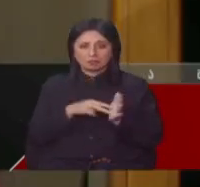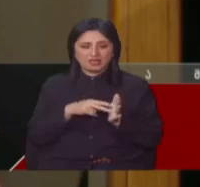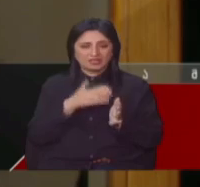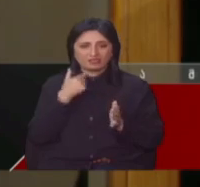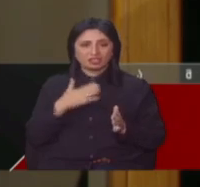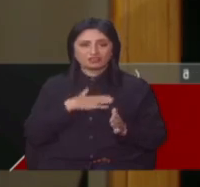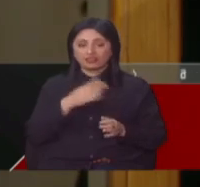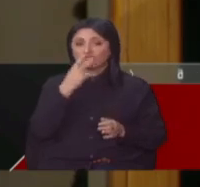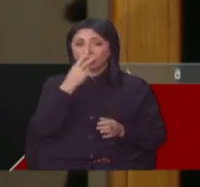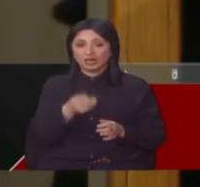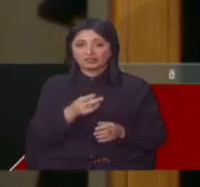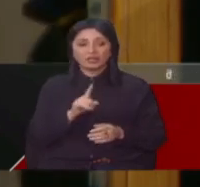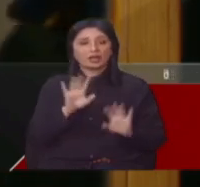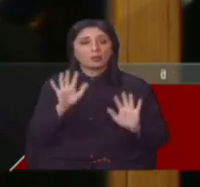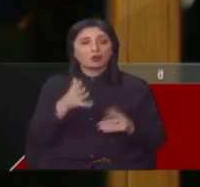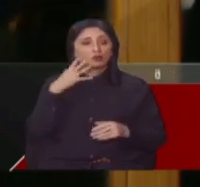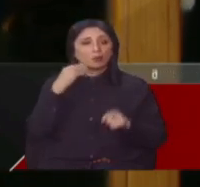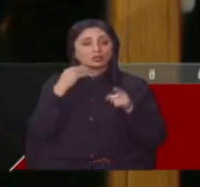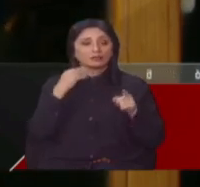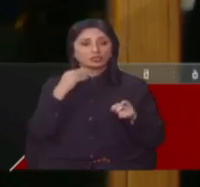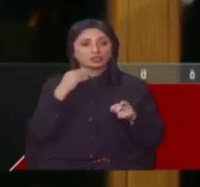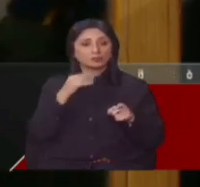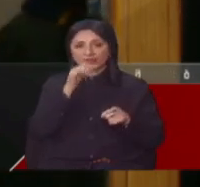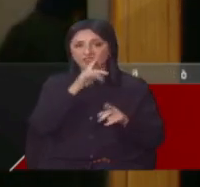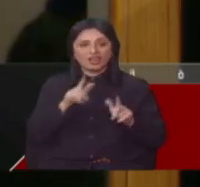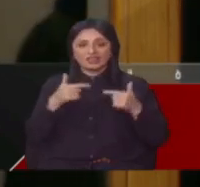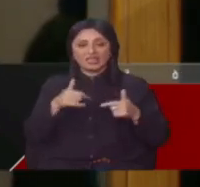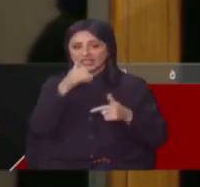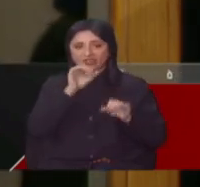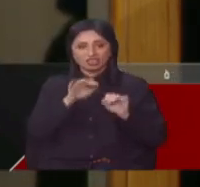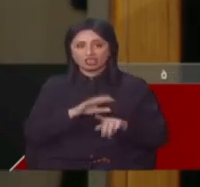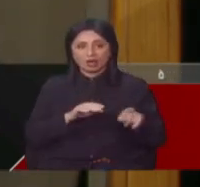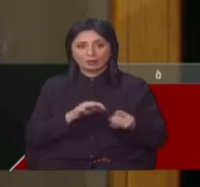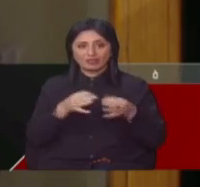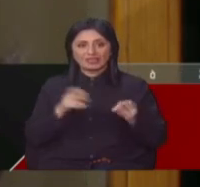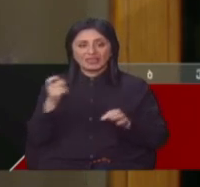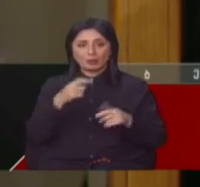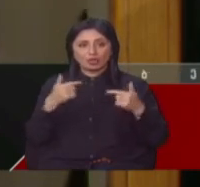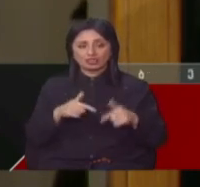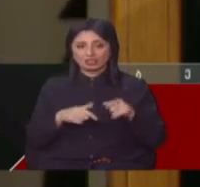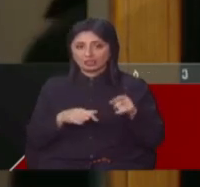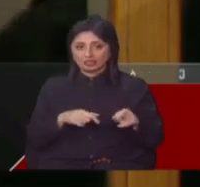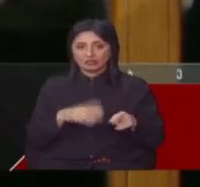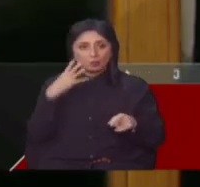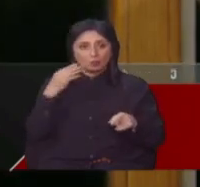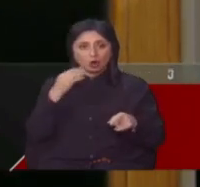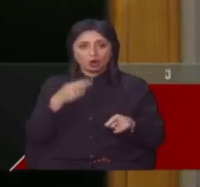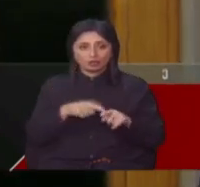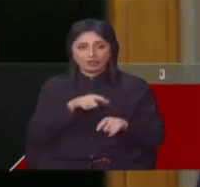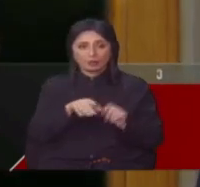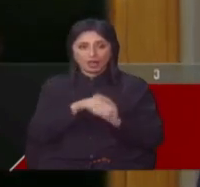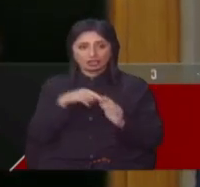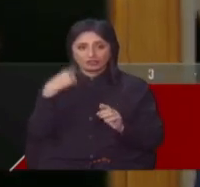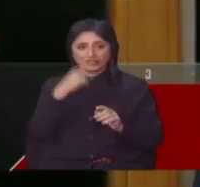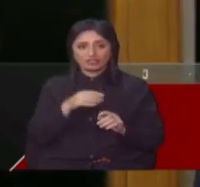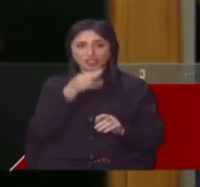აქვს. თქვენ ხედავდით, რა მოხდა მოლდოვაში. ვერავით ერთ ტესტი ვერ ჩააბარა, დემოკრატიის ტესტი, მოლდოვამ ამარჩევნების